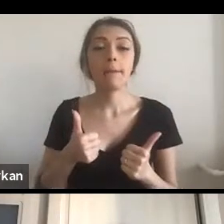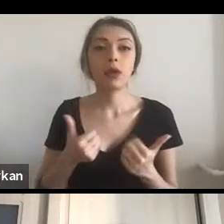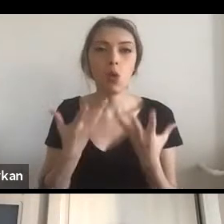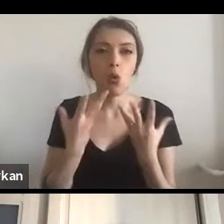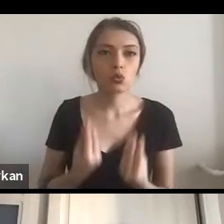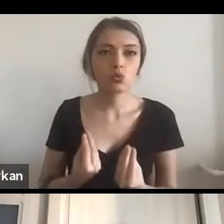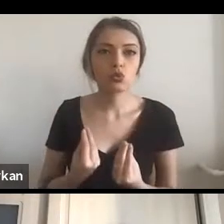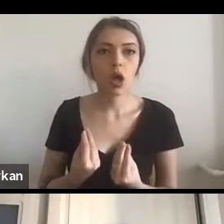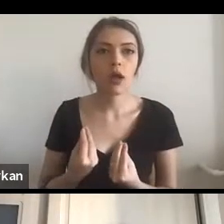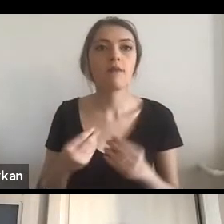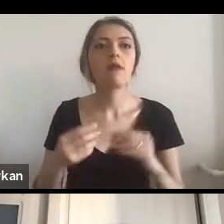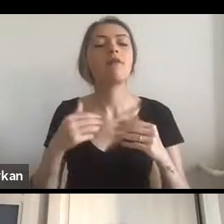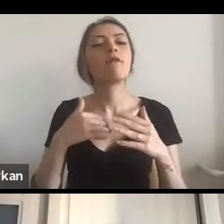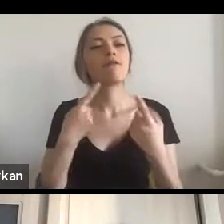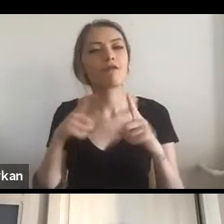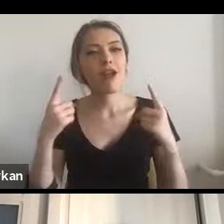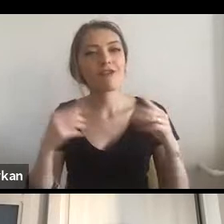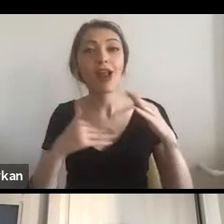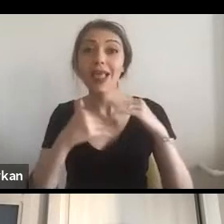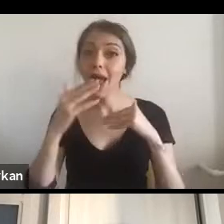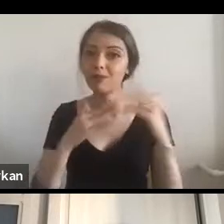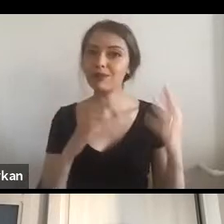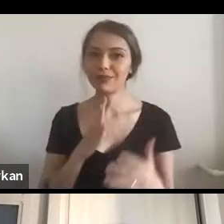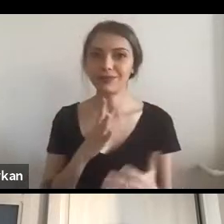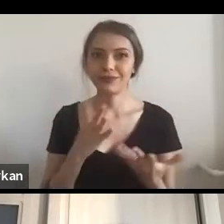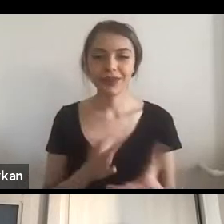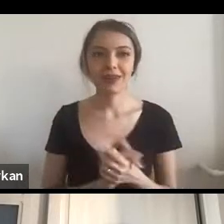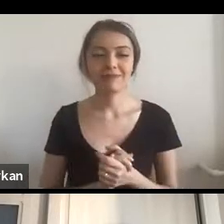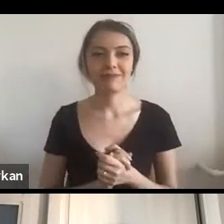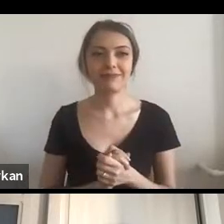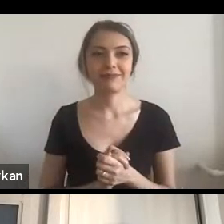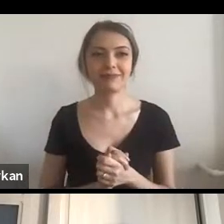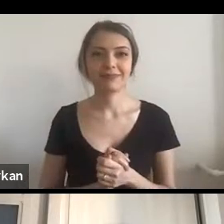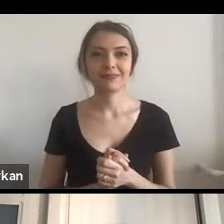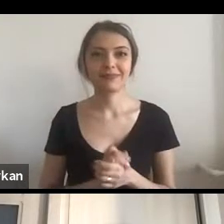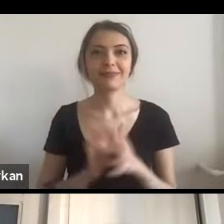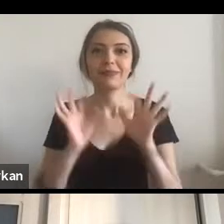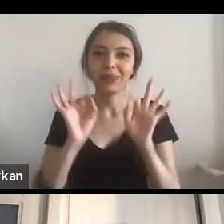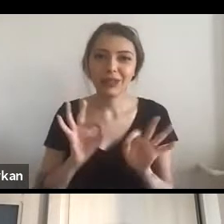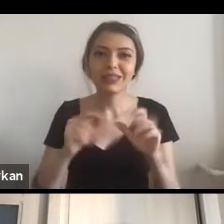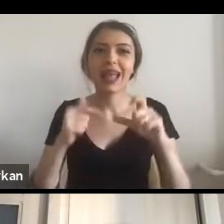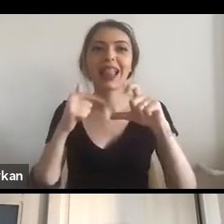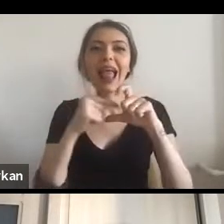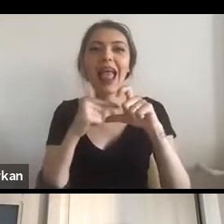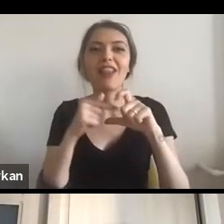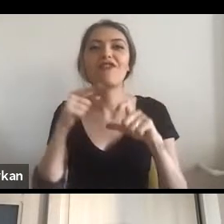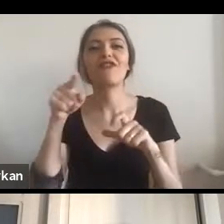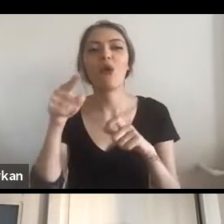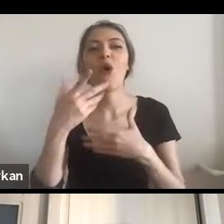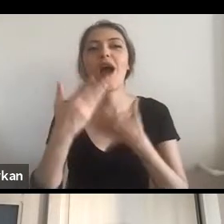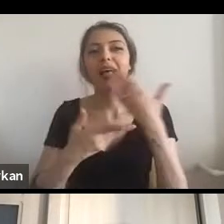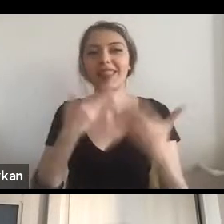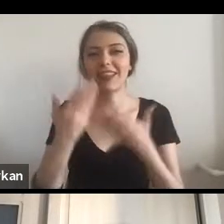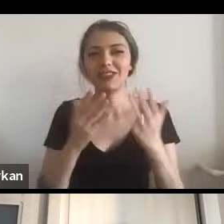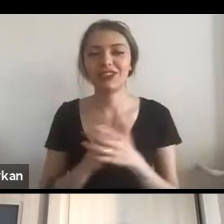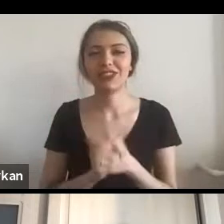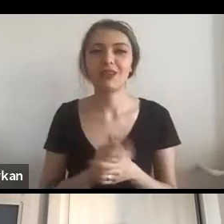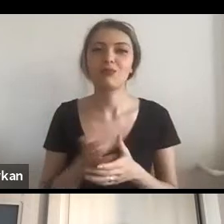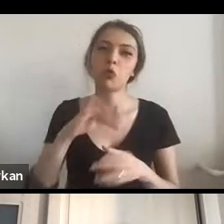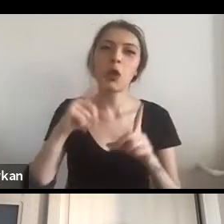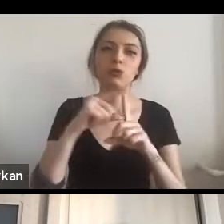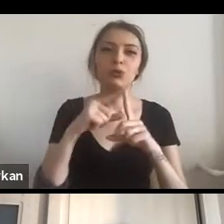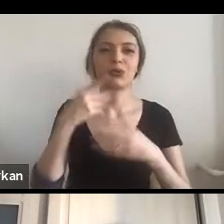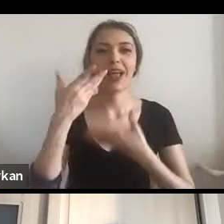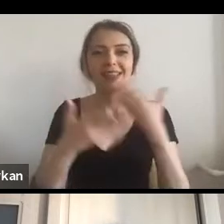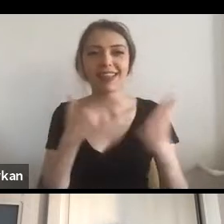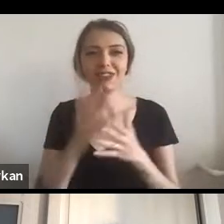güçlendirecek yapılar da mevcut. Ama ondan şimdi zaten sanıyorum Elif Hanım da konuşacak, Duygu Hanım da konuşacak.